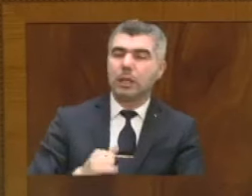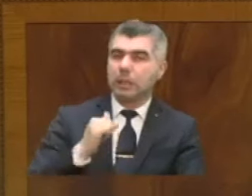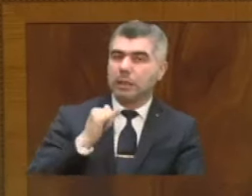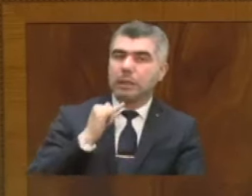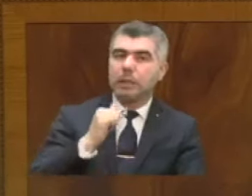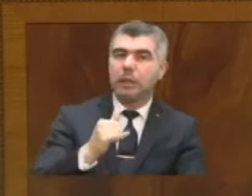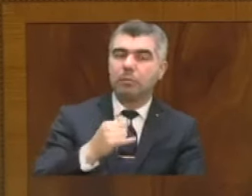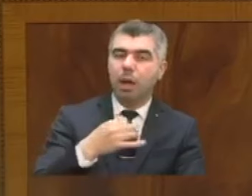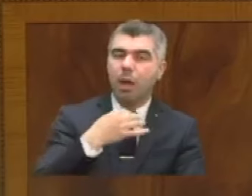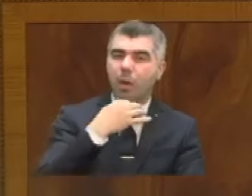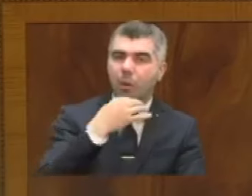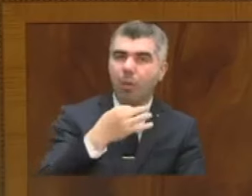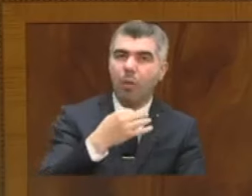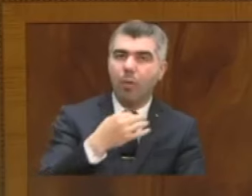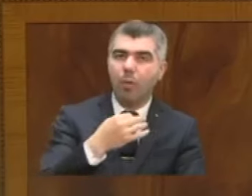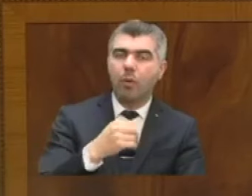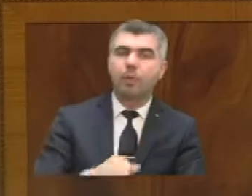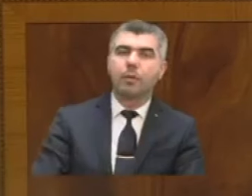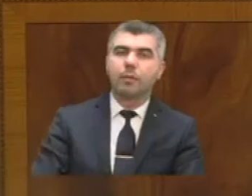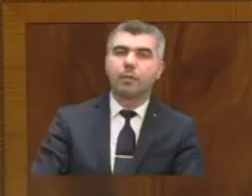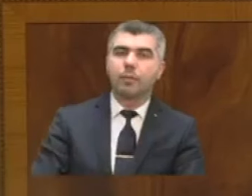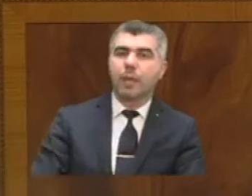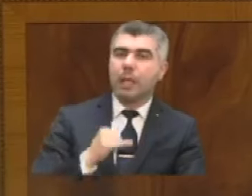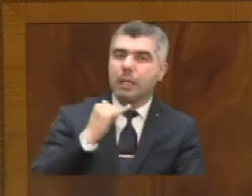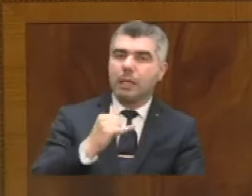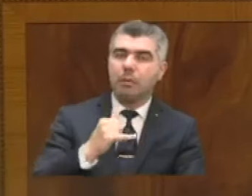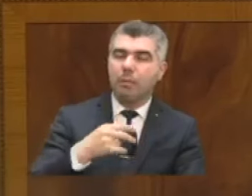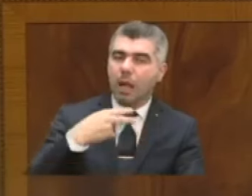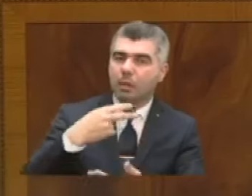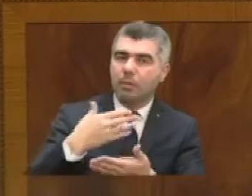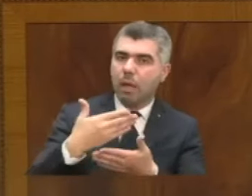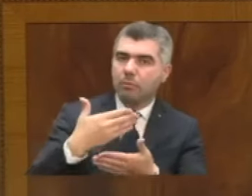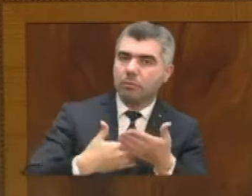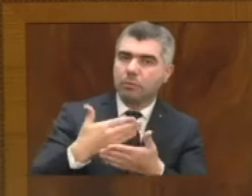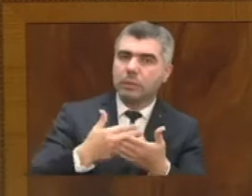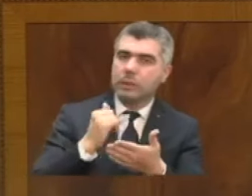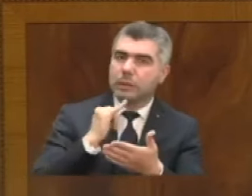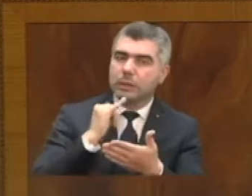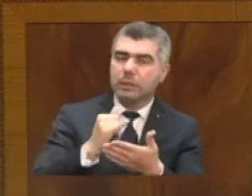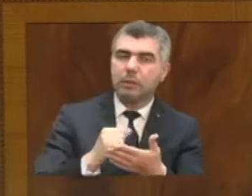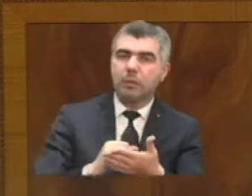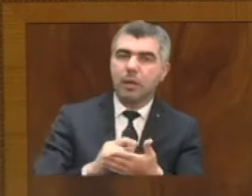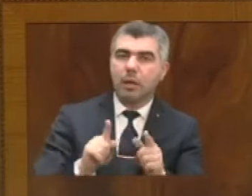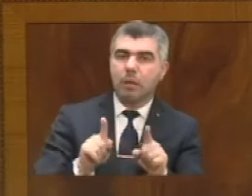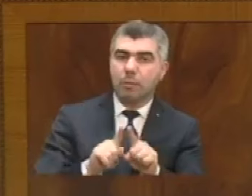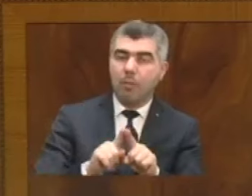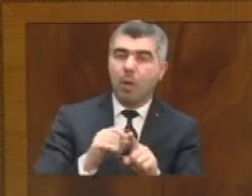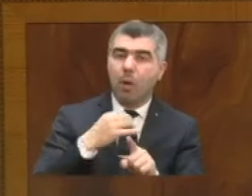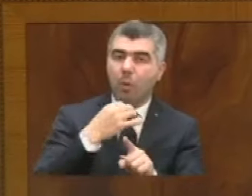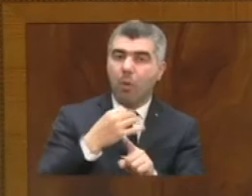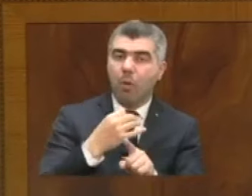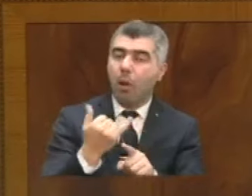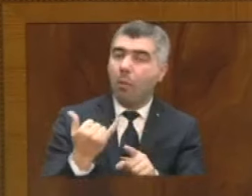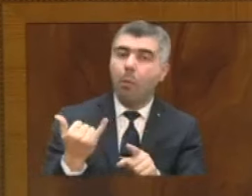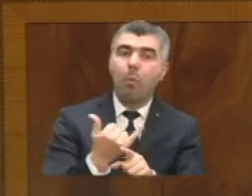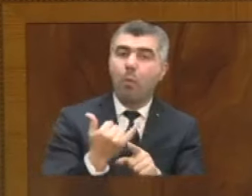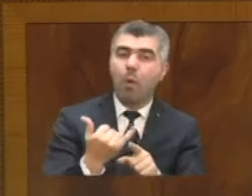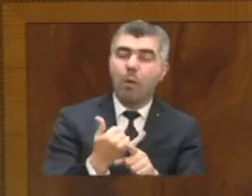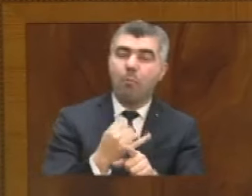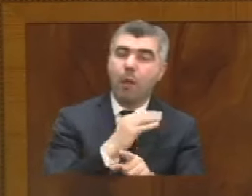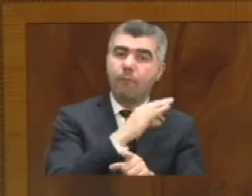وتأكيده وبصورة متواترة على تغليب المصلحة